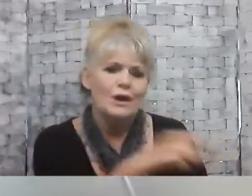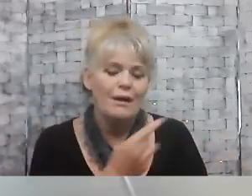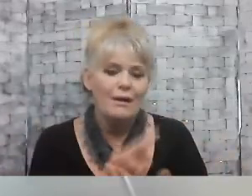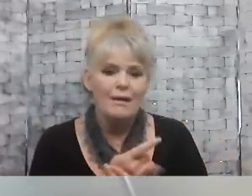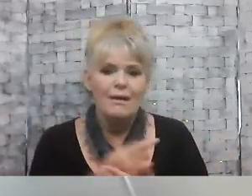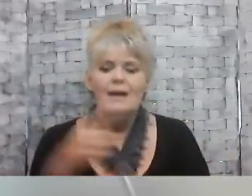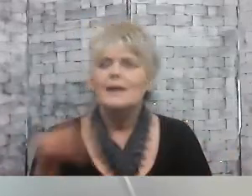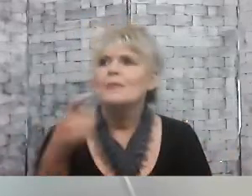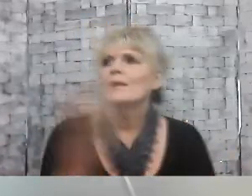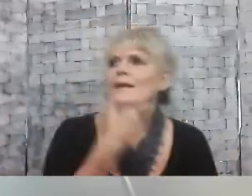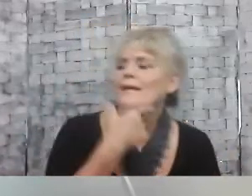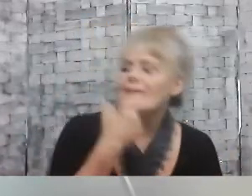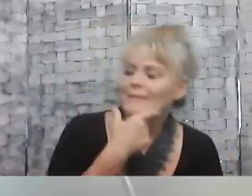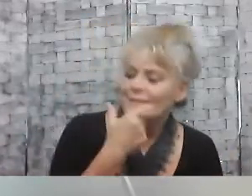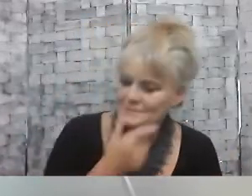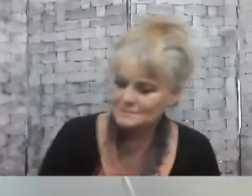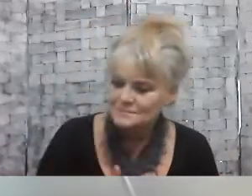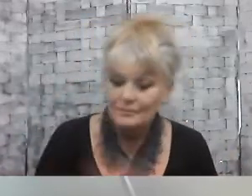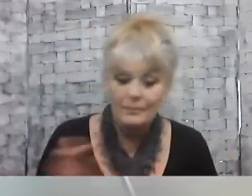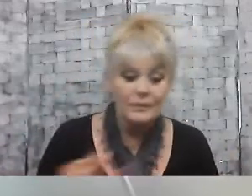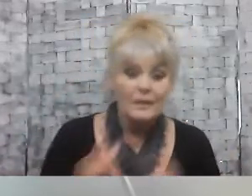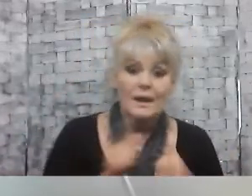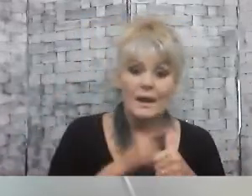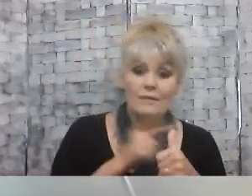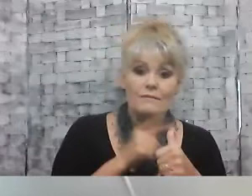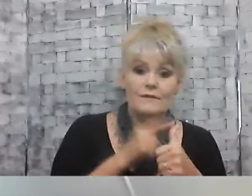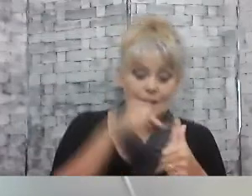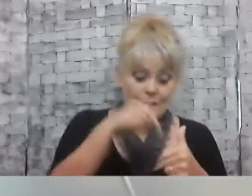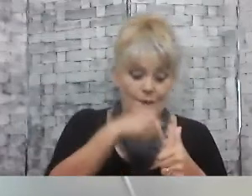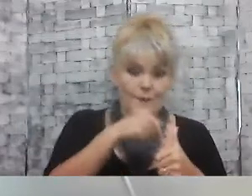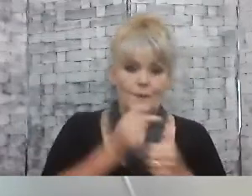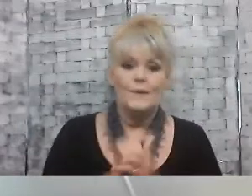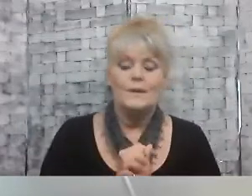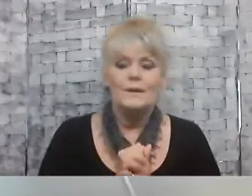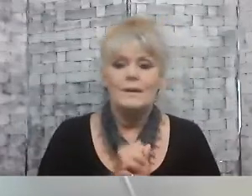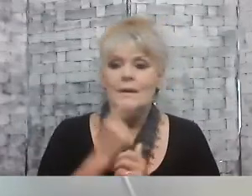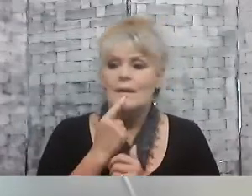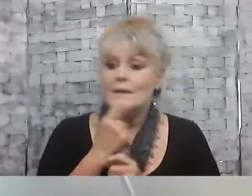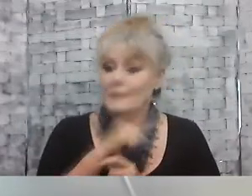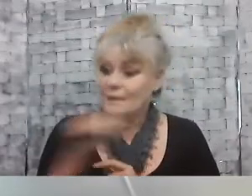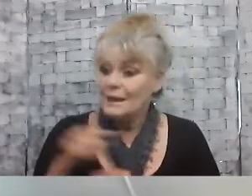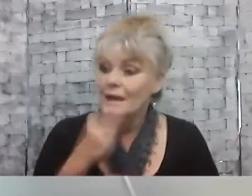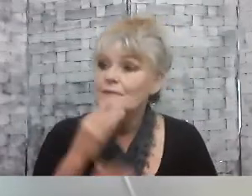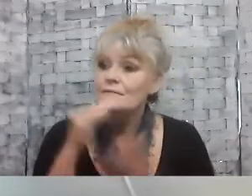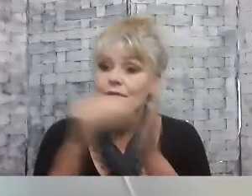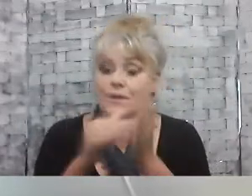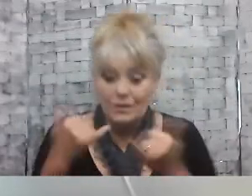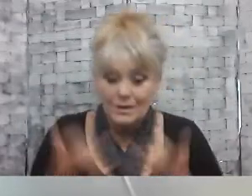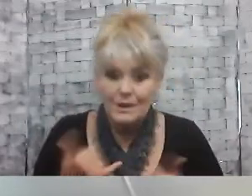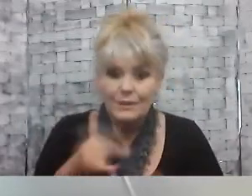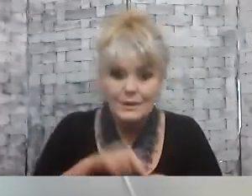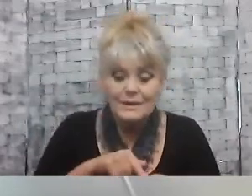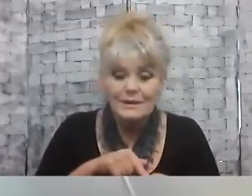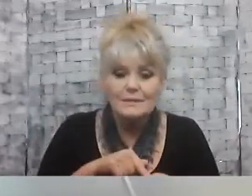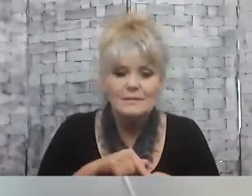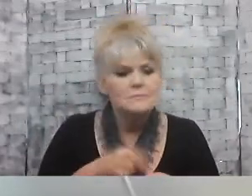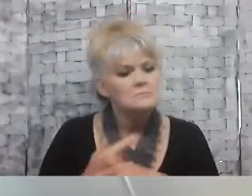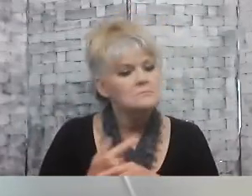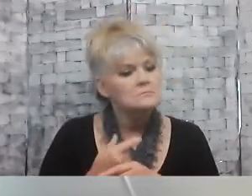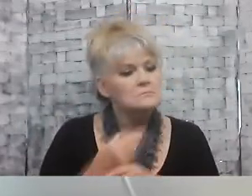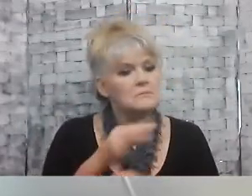In Jerusalem bly. En dis toe wat hulle vra, is dit nou die tyd? Is dit nou die